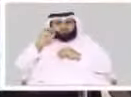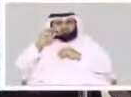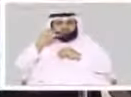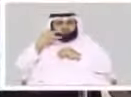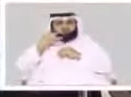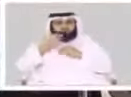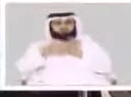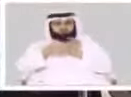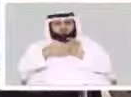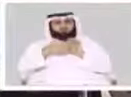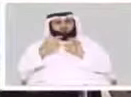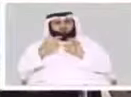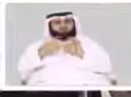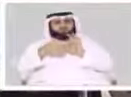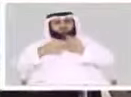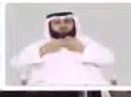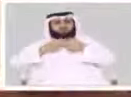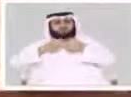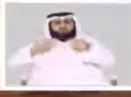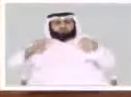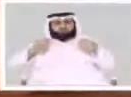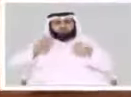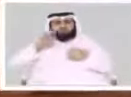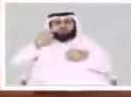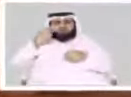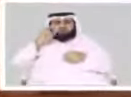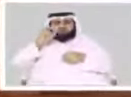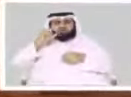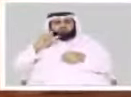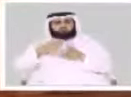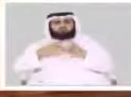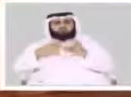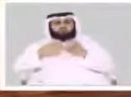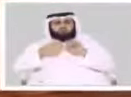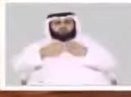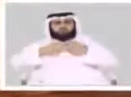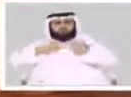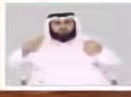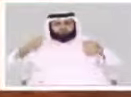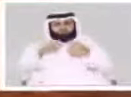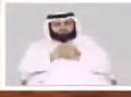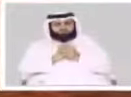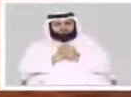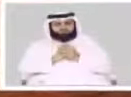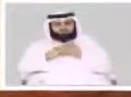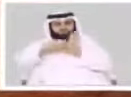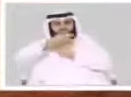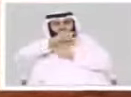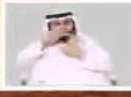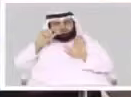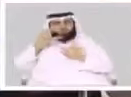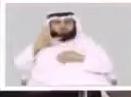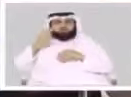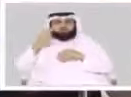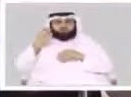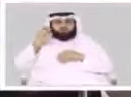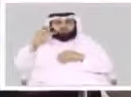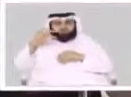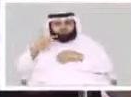فالعقد في أصله هو الربط والشد، تقول عقدت الحبل يعني ربطته. نعم. فهي سورة العقود